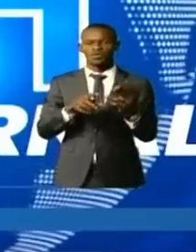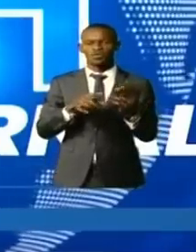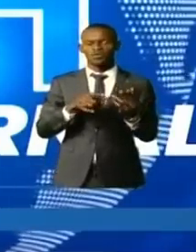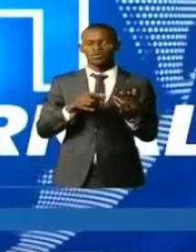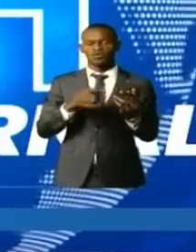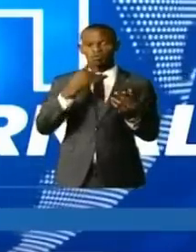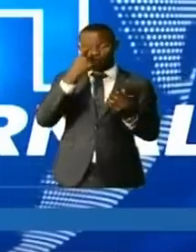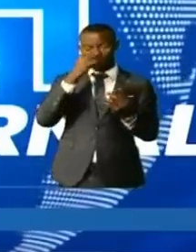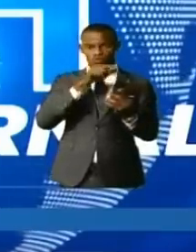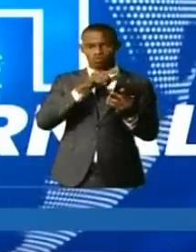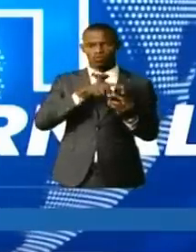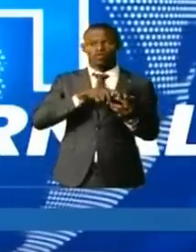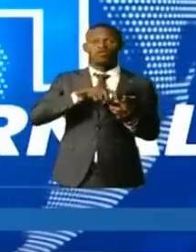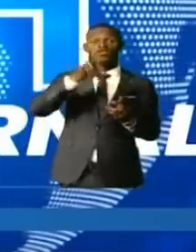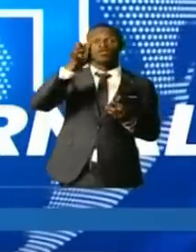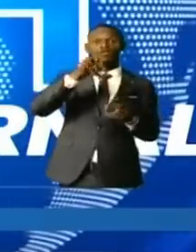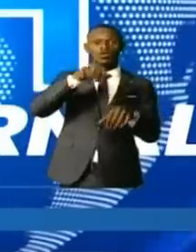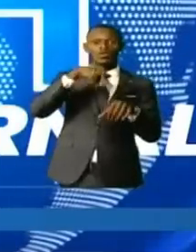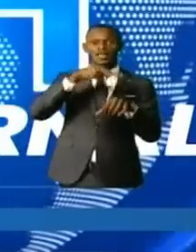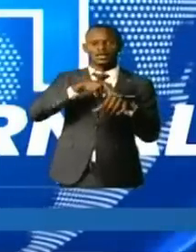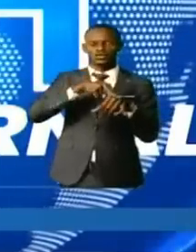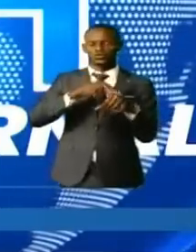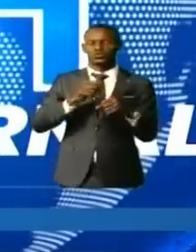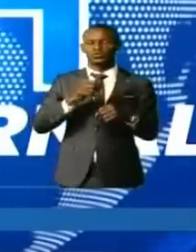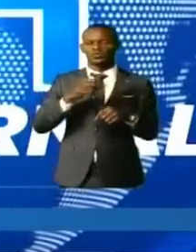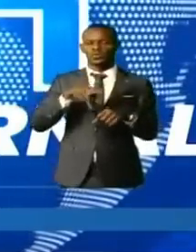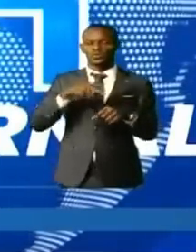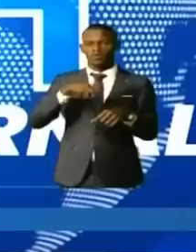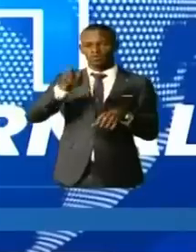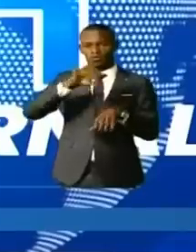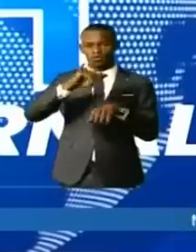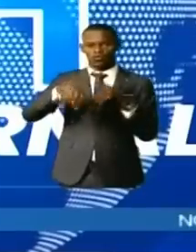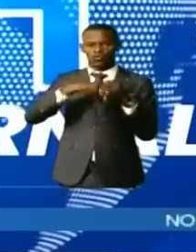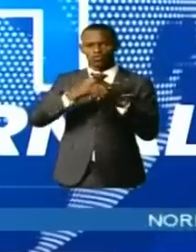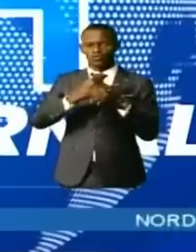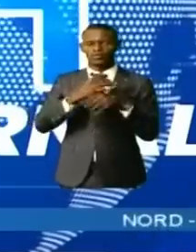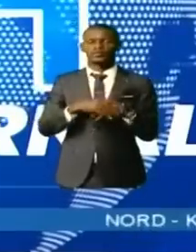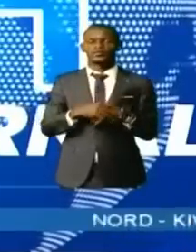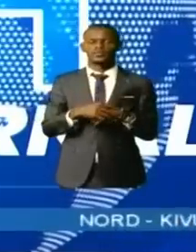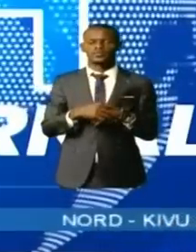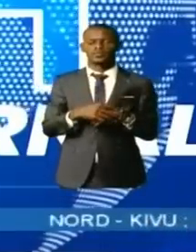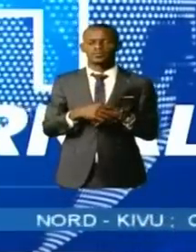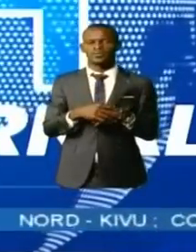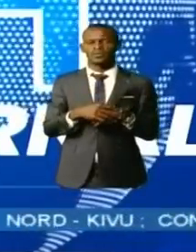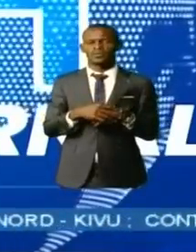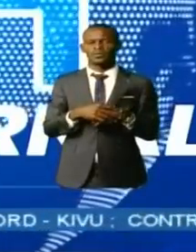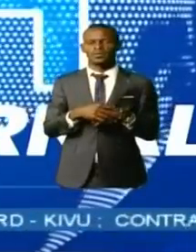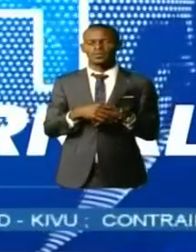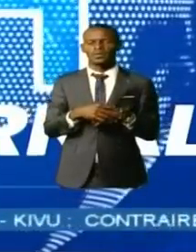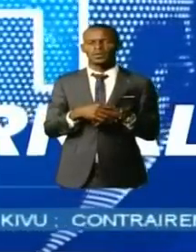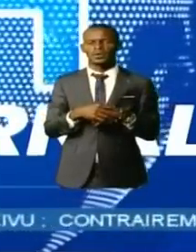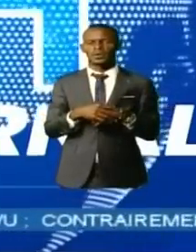vols nationaux, 1725 euh, 43 francs congolais, zone est,